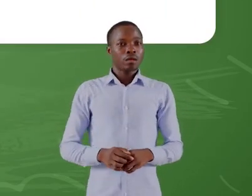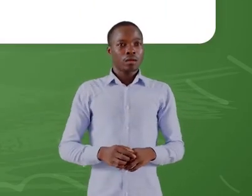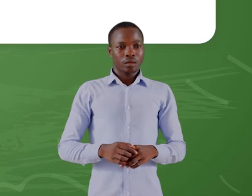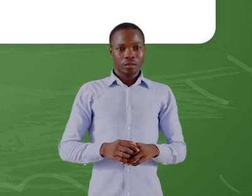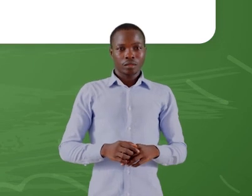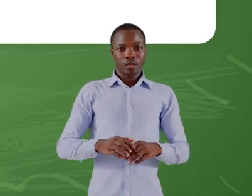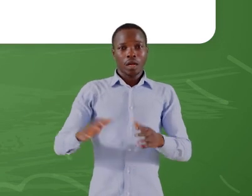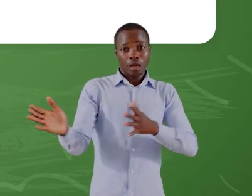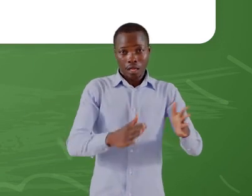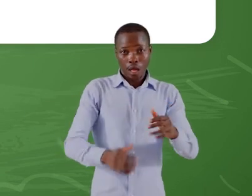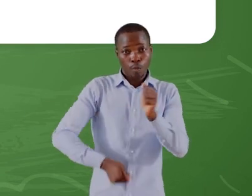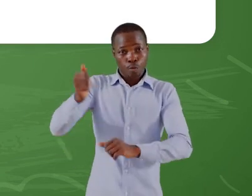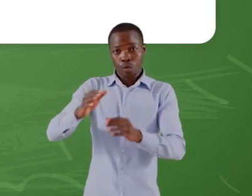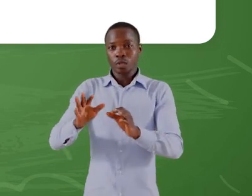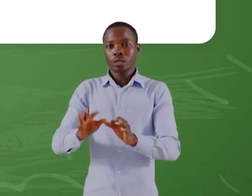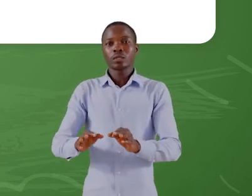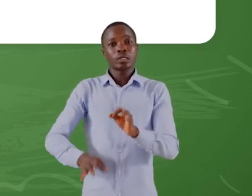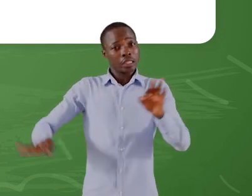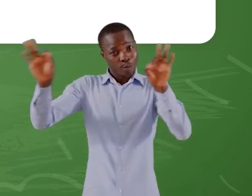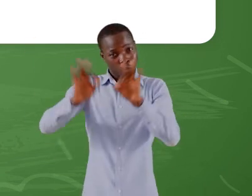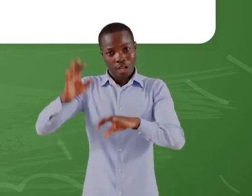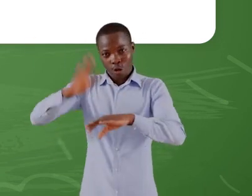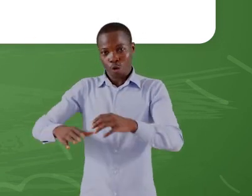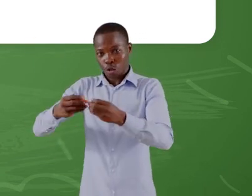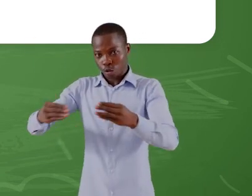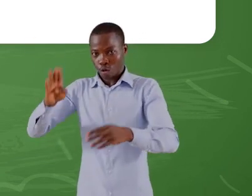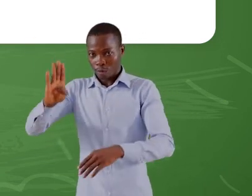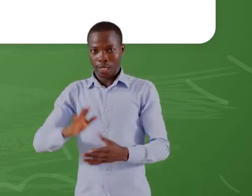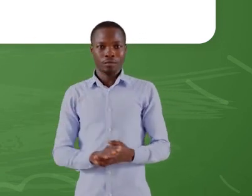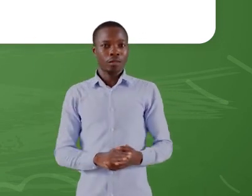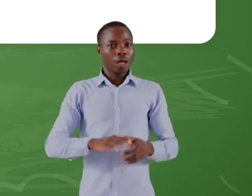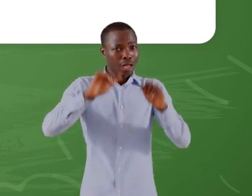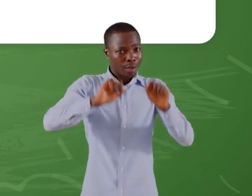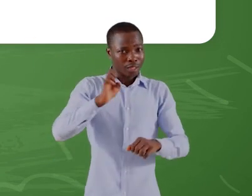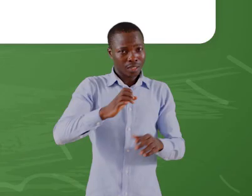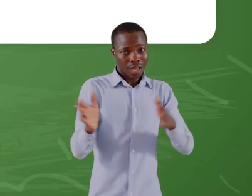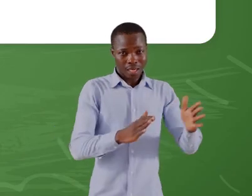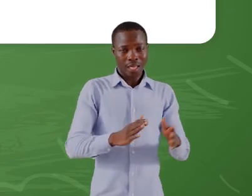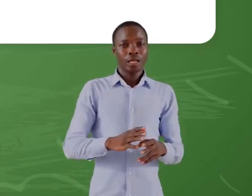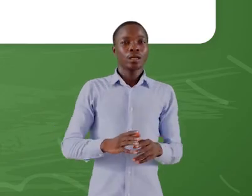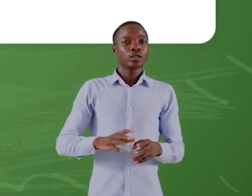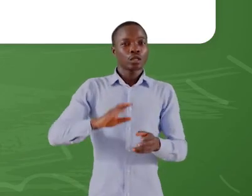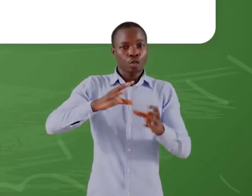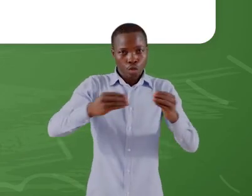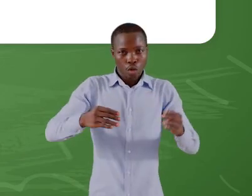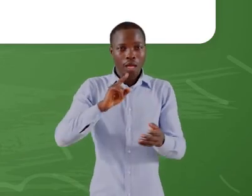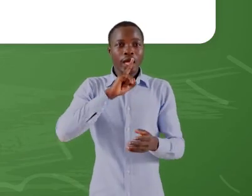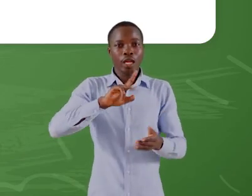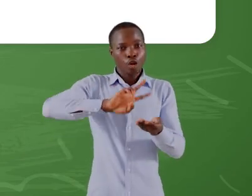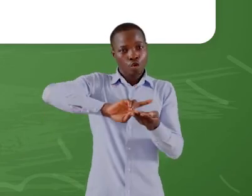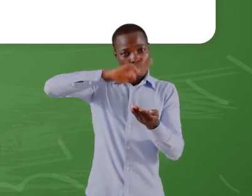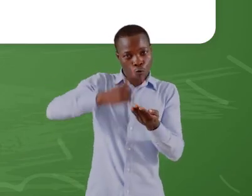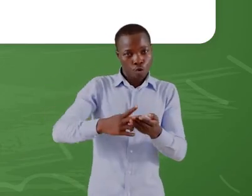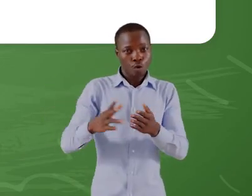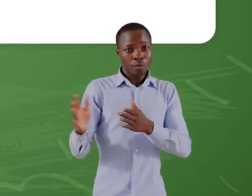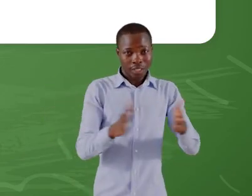B. La capacité en air d'un sol est le volume d'air contenu dans les